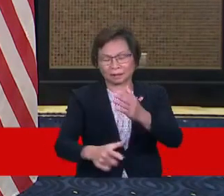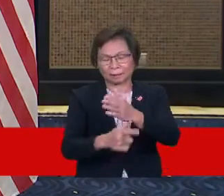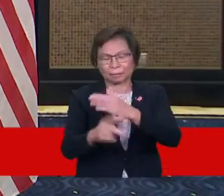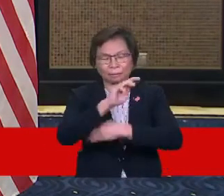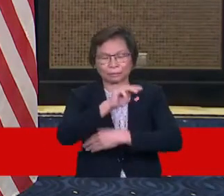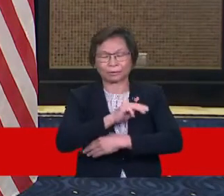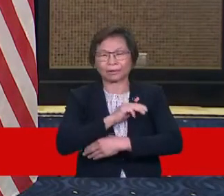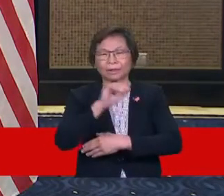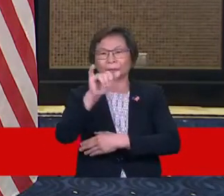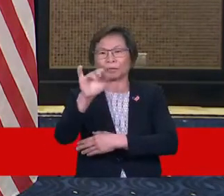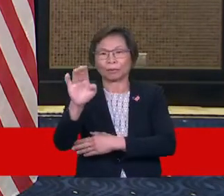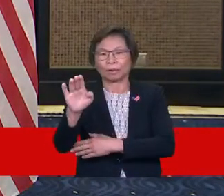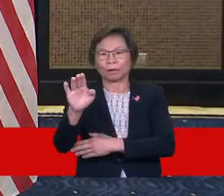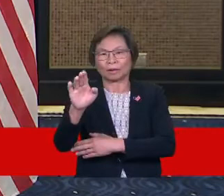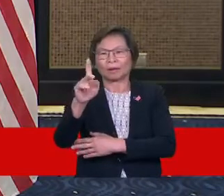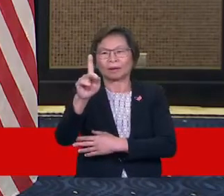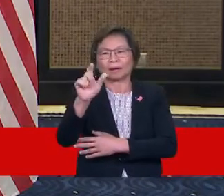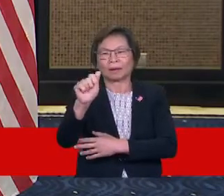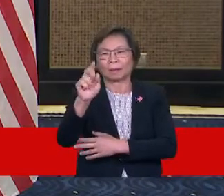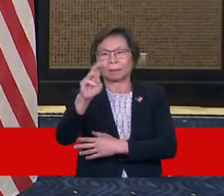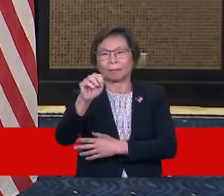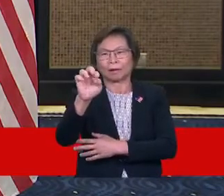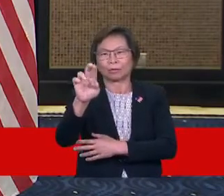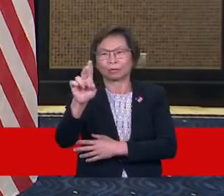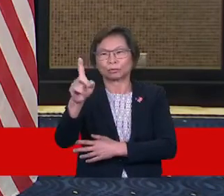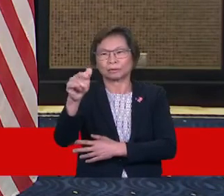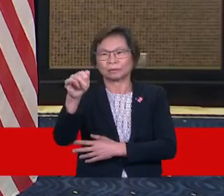menteri yang berobat Haji Komarudin